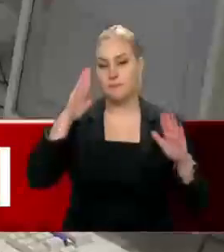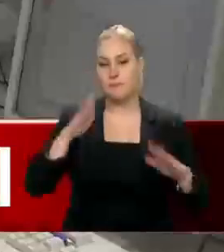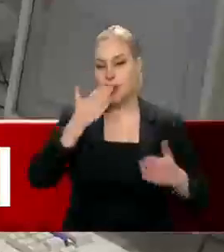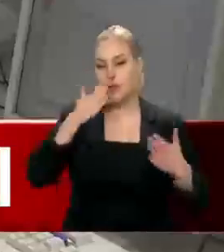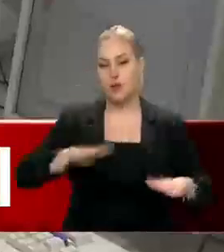planlanıyor